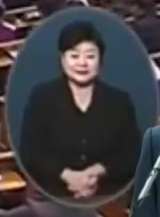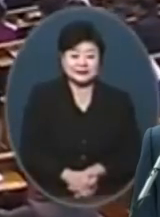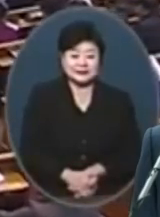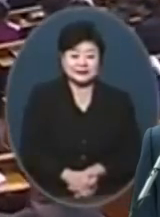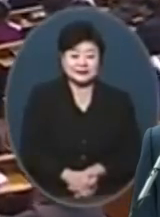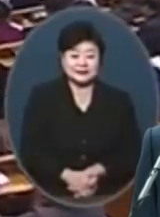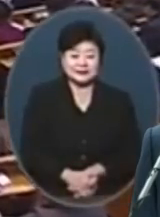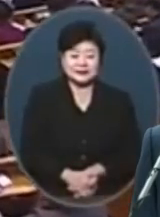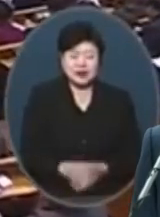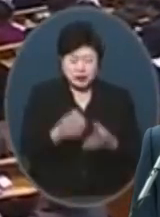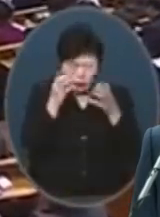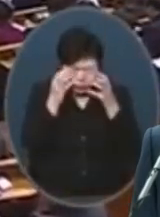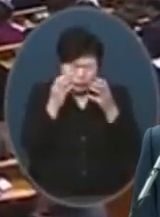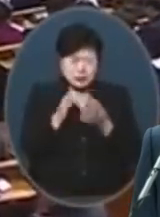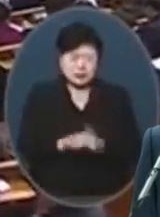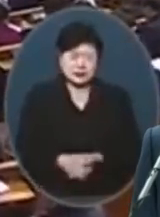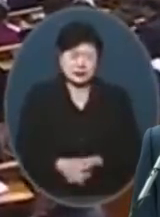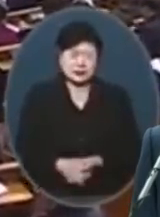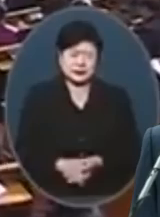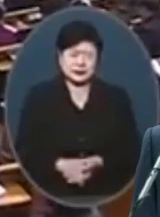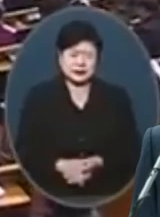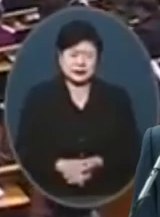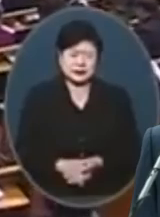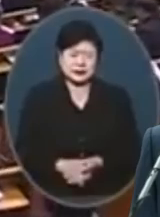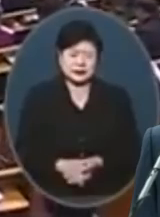그의 고통은